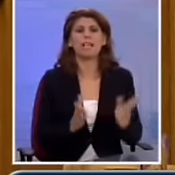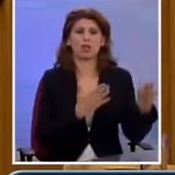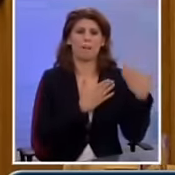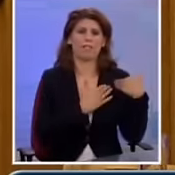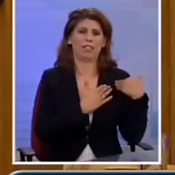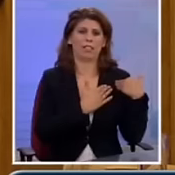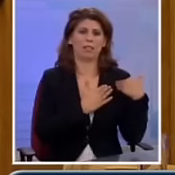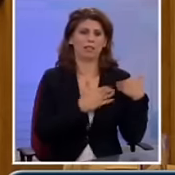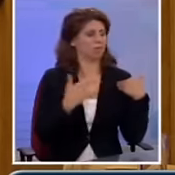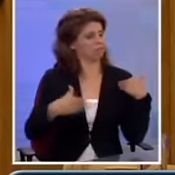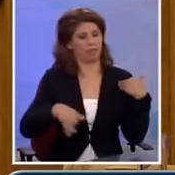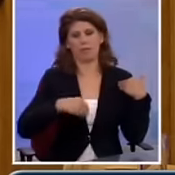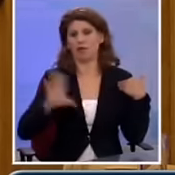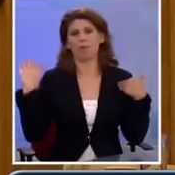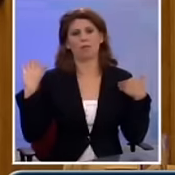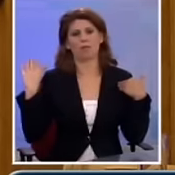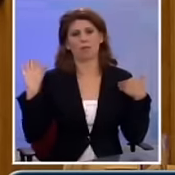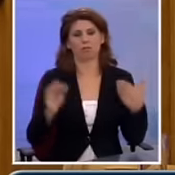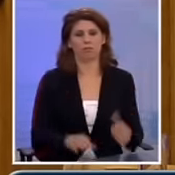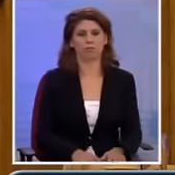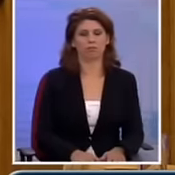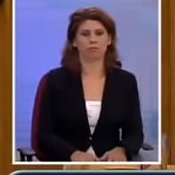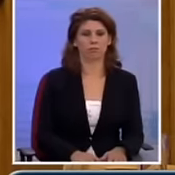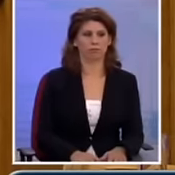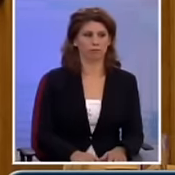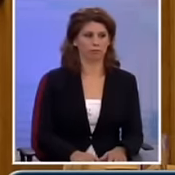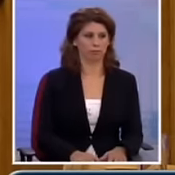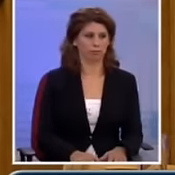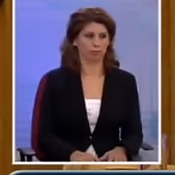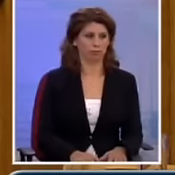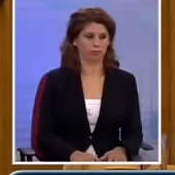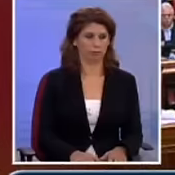ευθύνης. Δεν το δεχόμαστε.